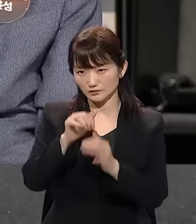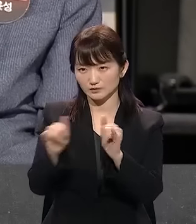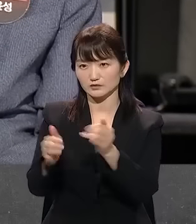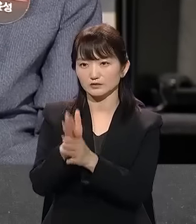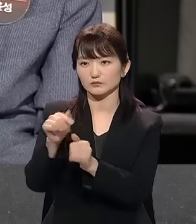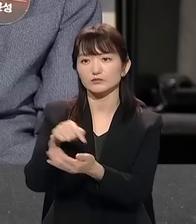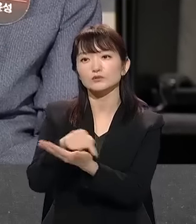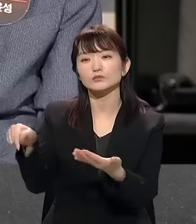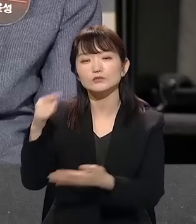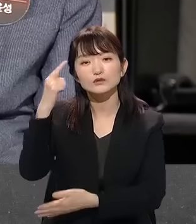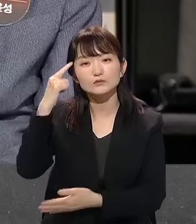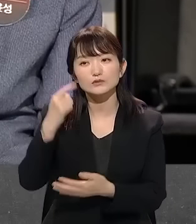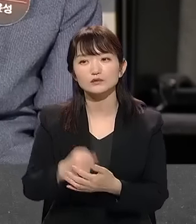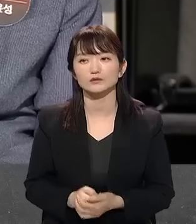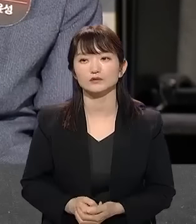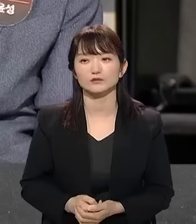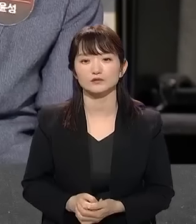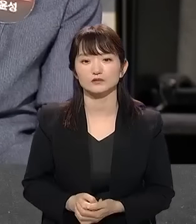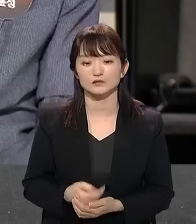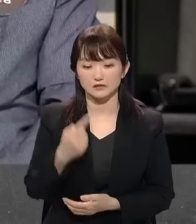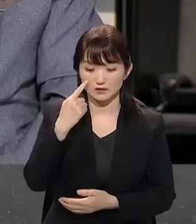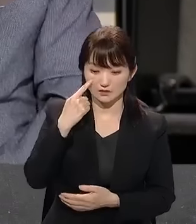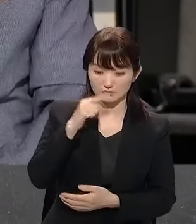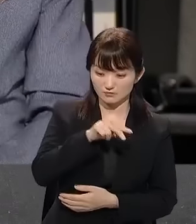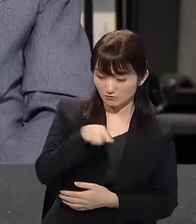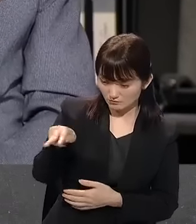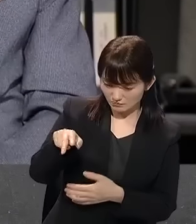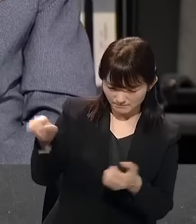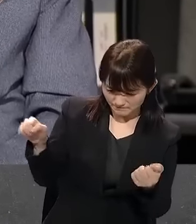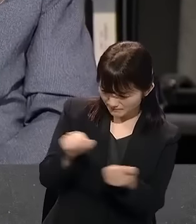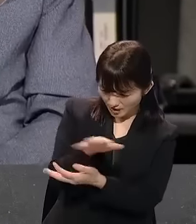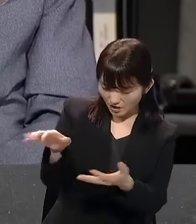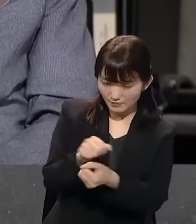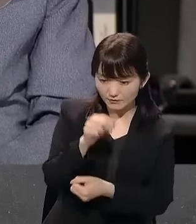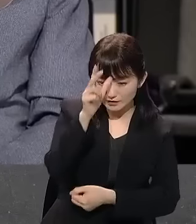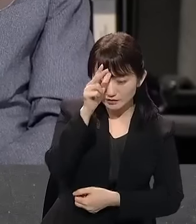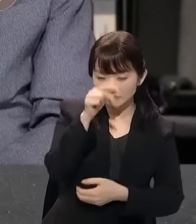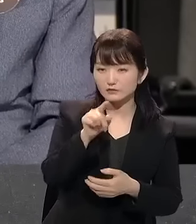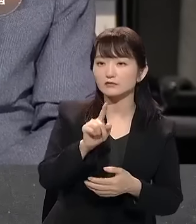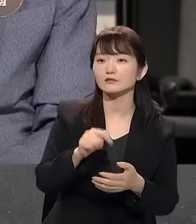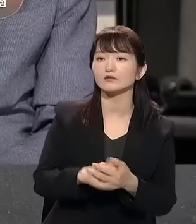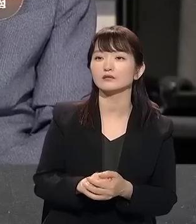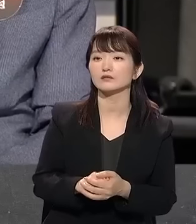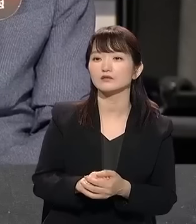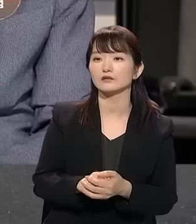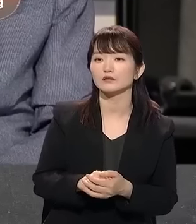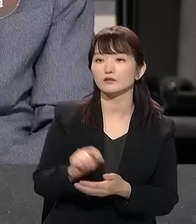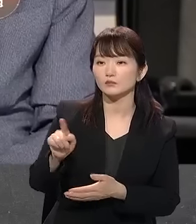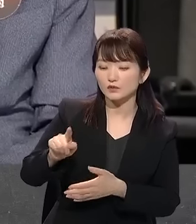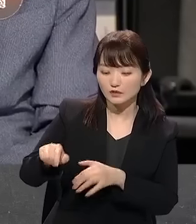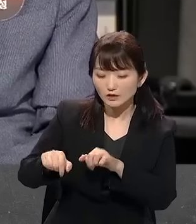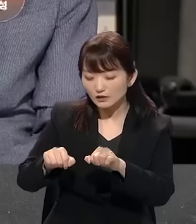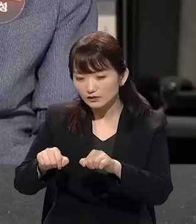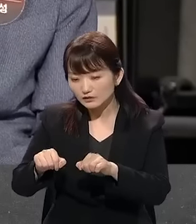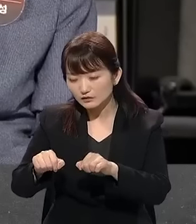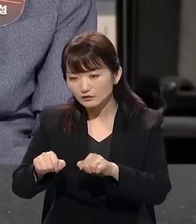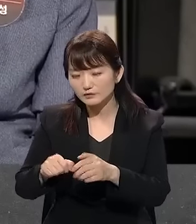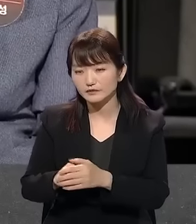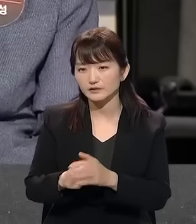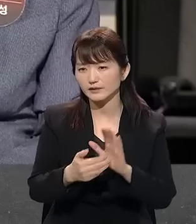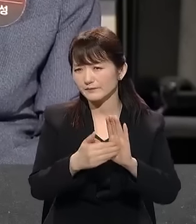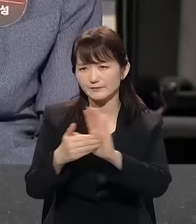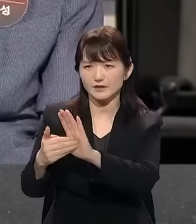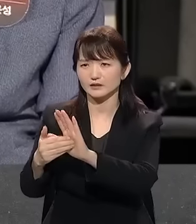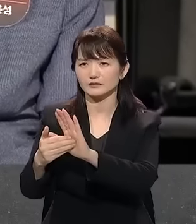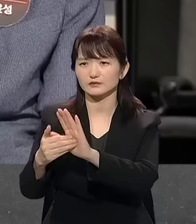왜냐 자 눈앞에서 막 난동을 부려요 경찰이 그러면 뭘 뭘 하려고 해도 과잉진압이 뭐니 하니까 약간